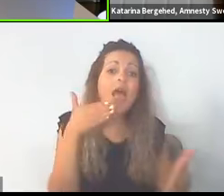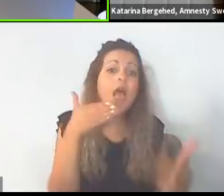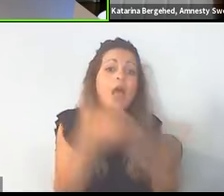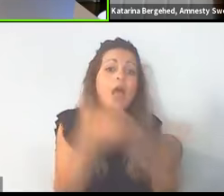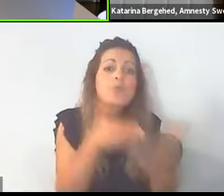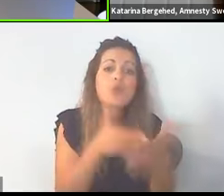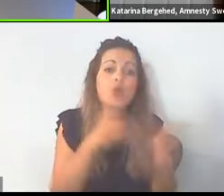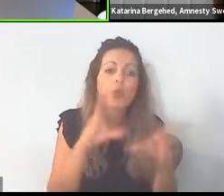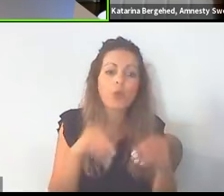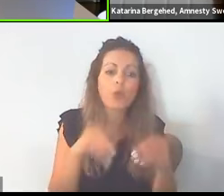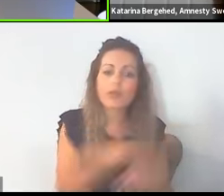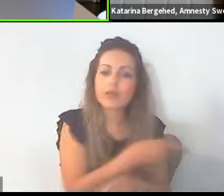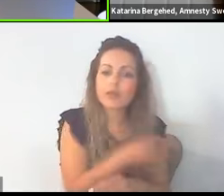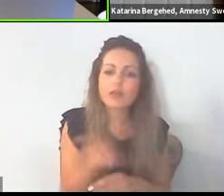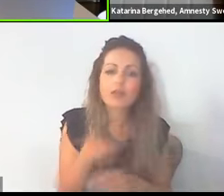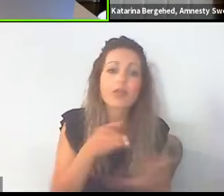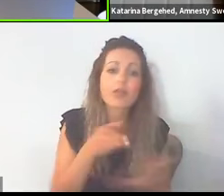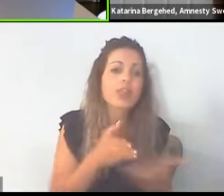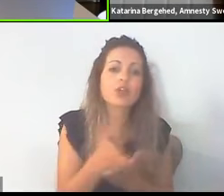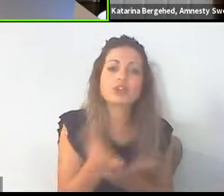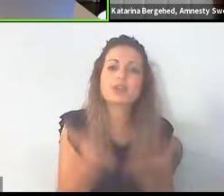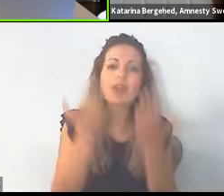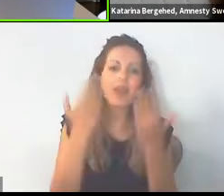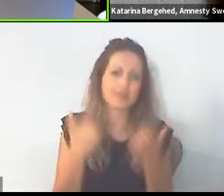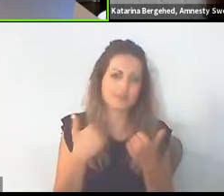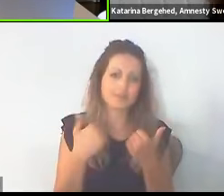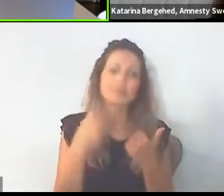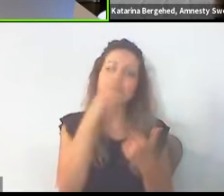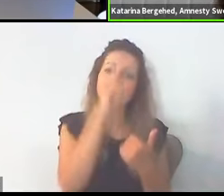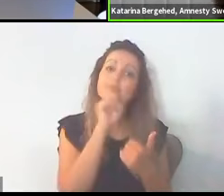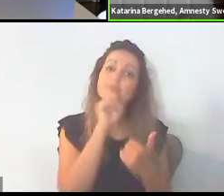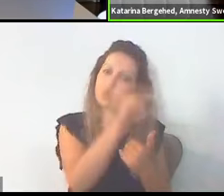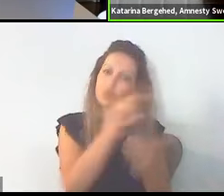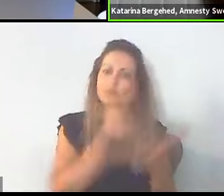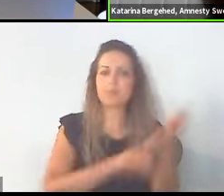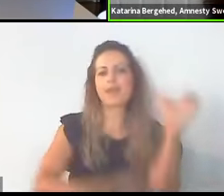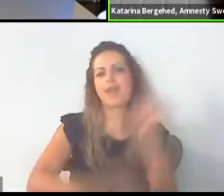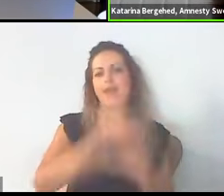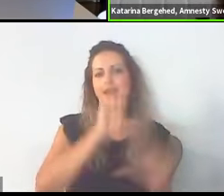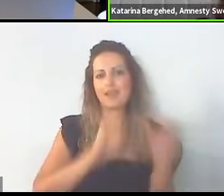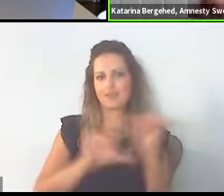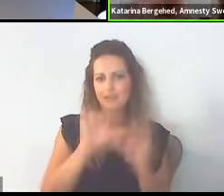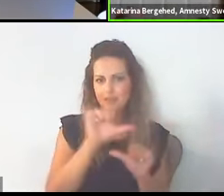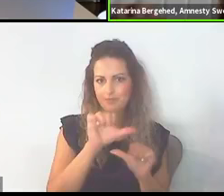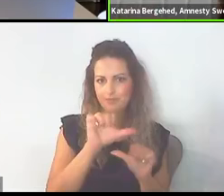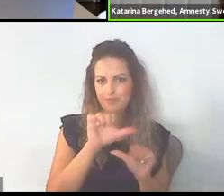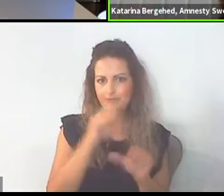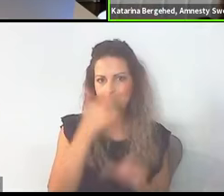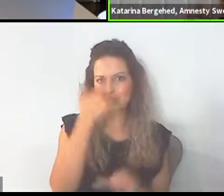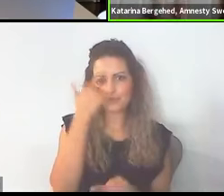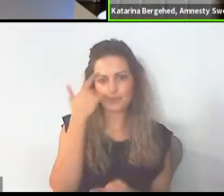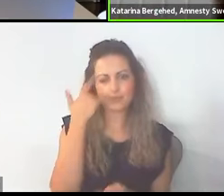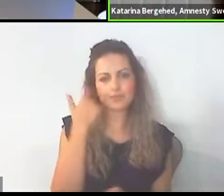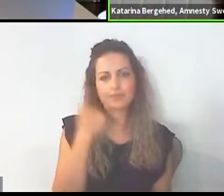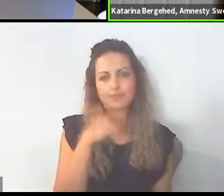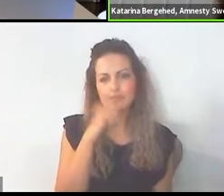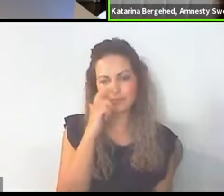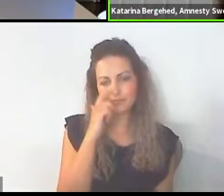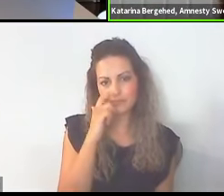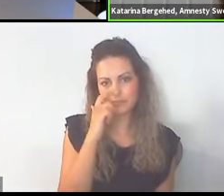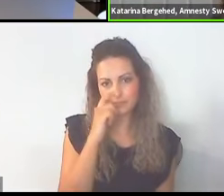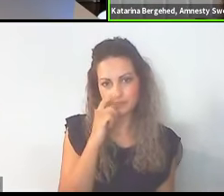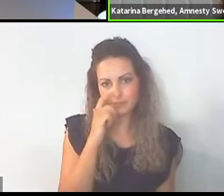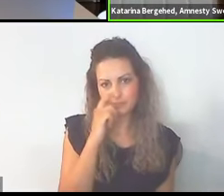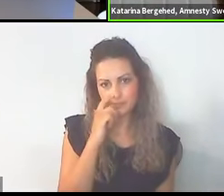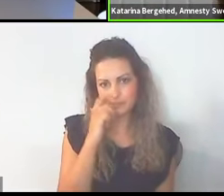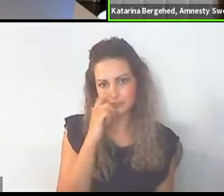που μπορούσαμε να τακτοποιήσουμε. And I think the whole idea to do it together with our neighboring